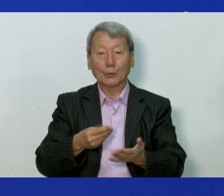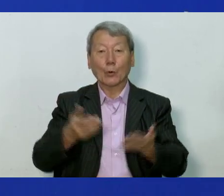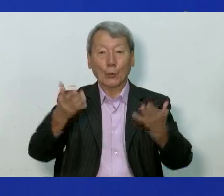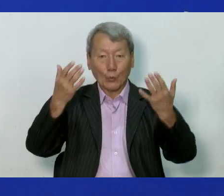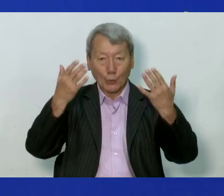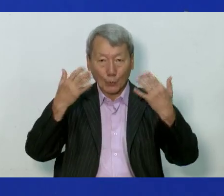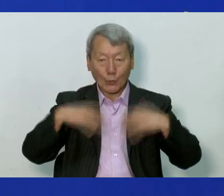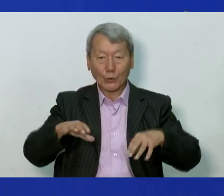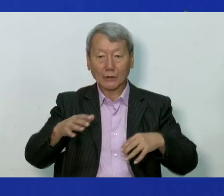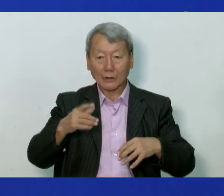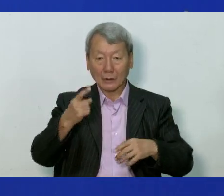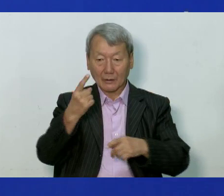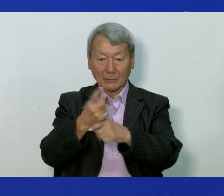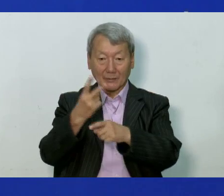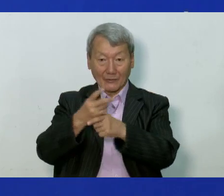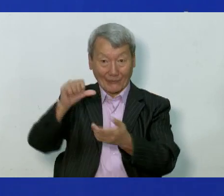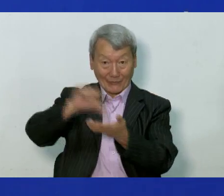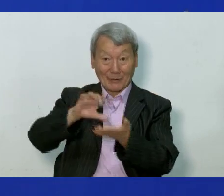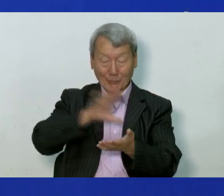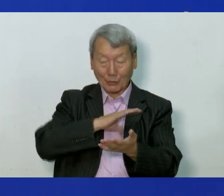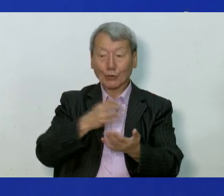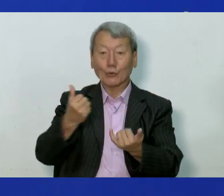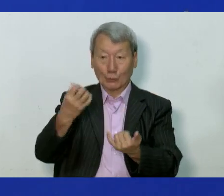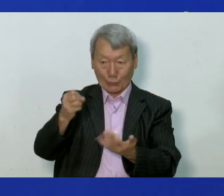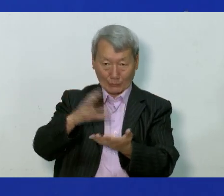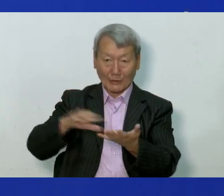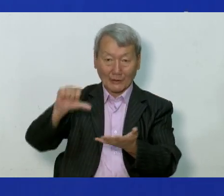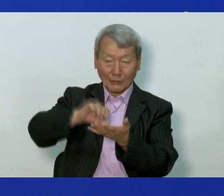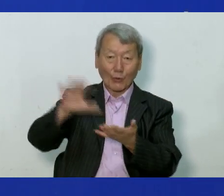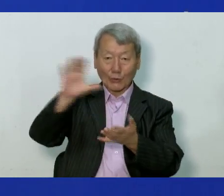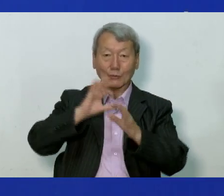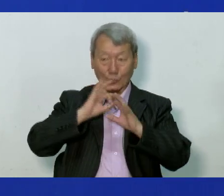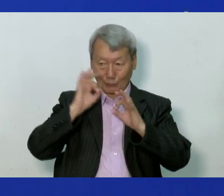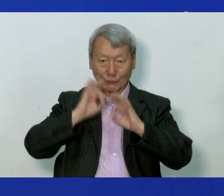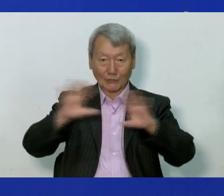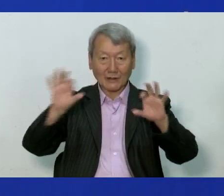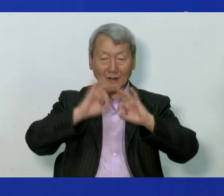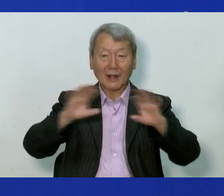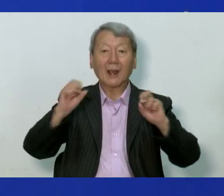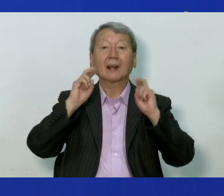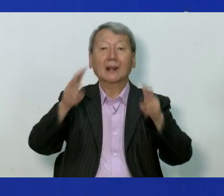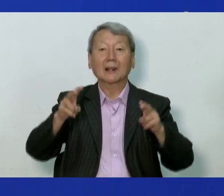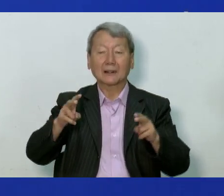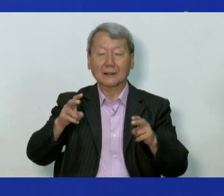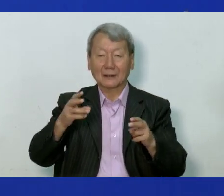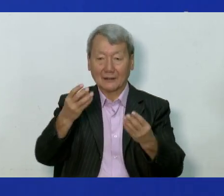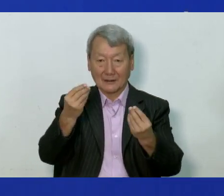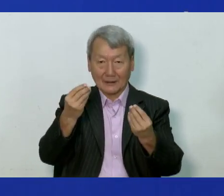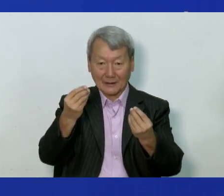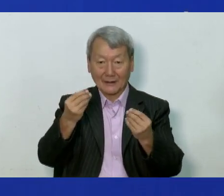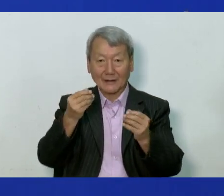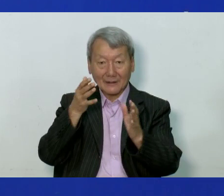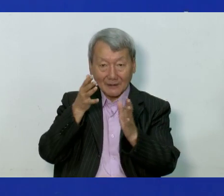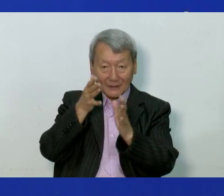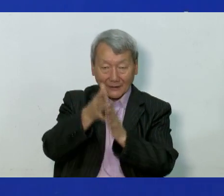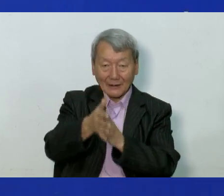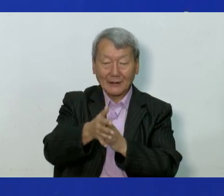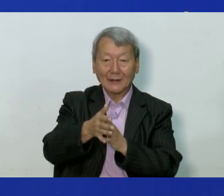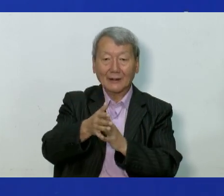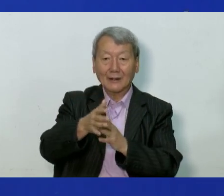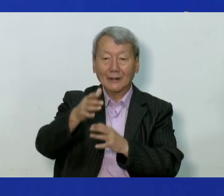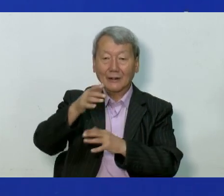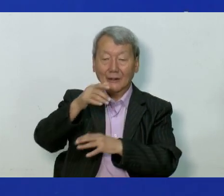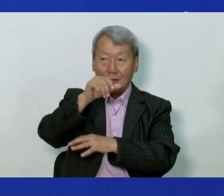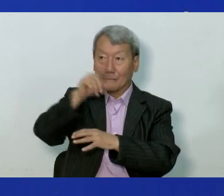уже несколько раз выступало и продолжает выступать и рассказывать о том, как используются средства